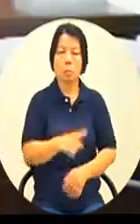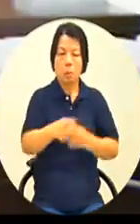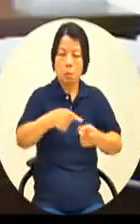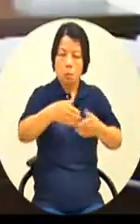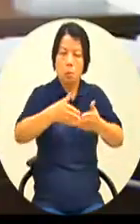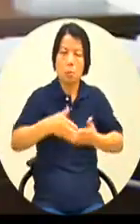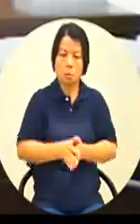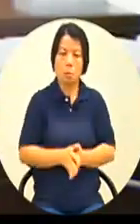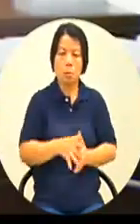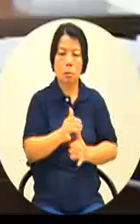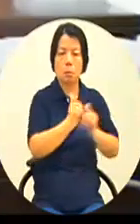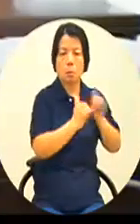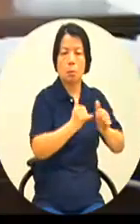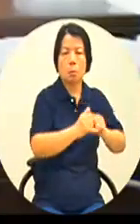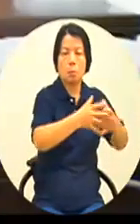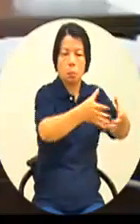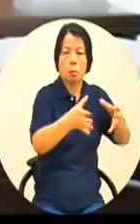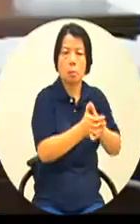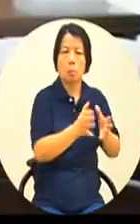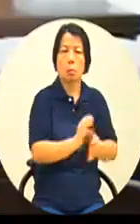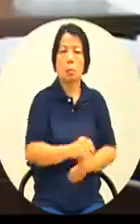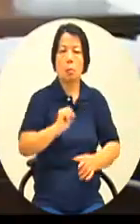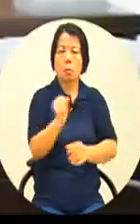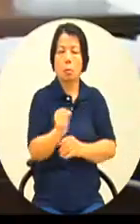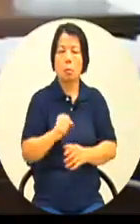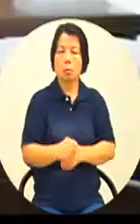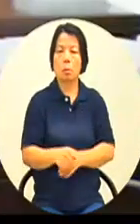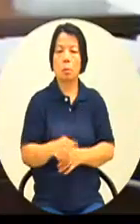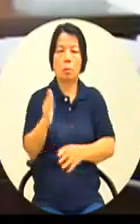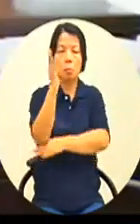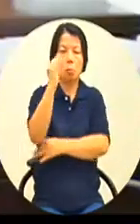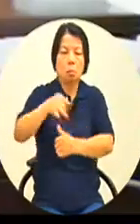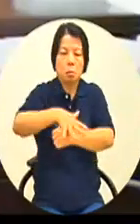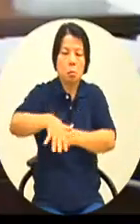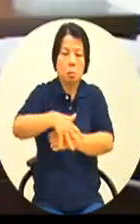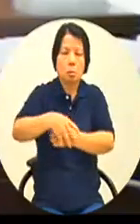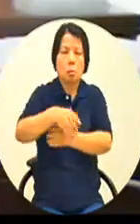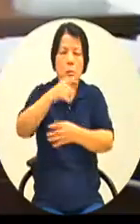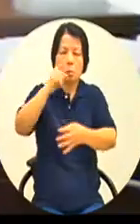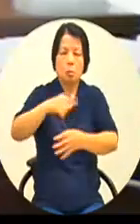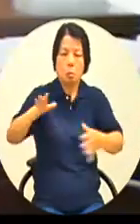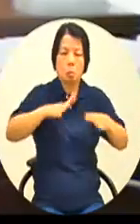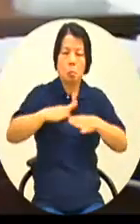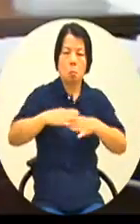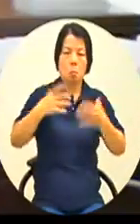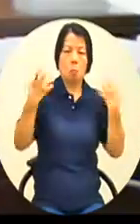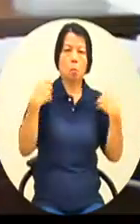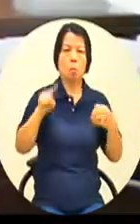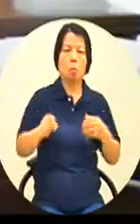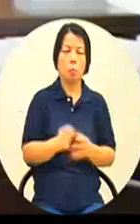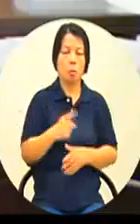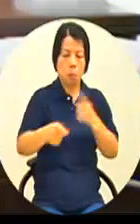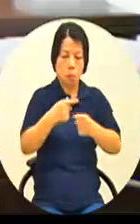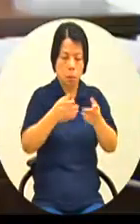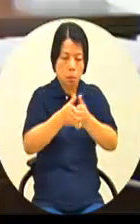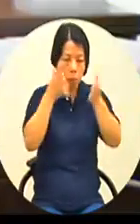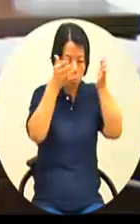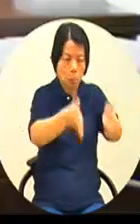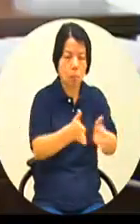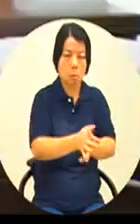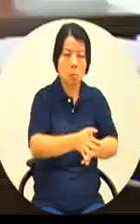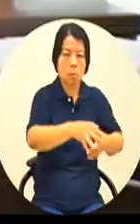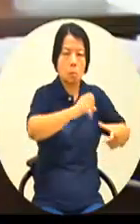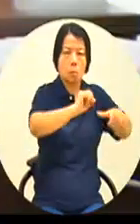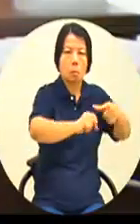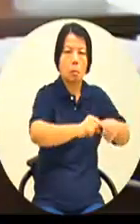民间的团体，他不应该由事务官站代，他一定是对这个商业管理这个轮船书院